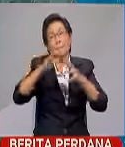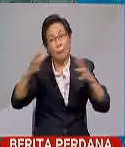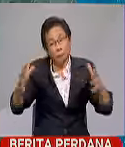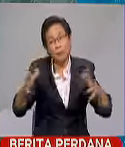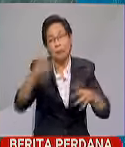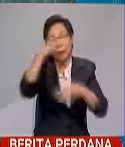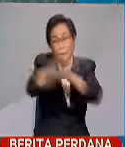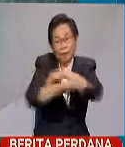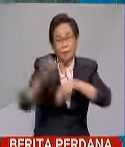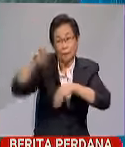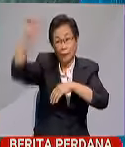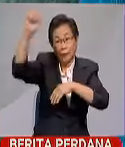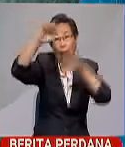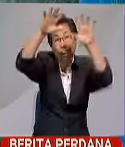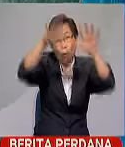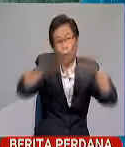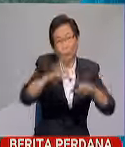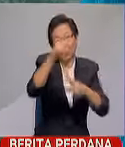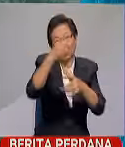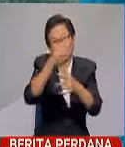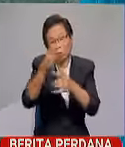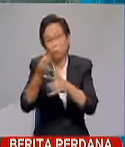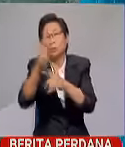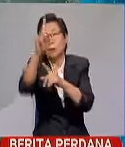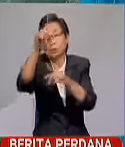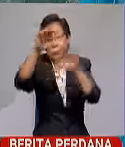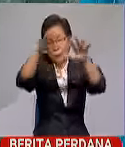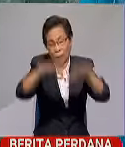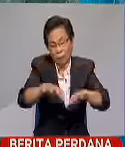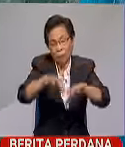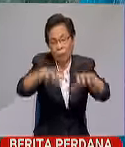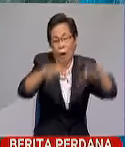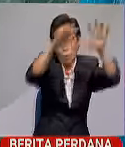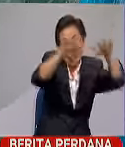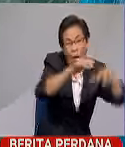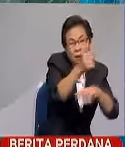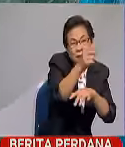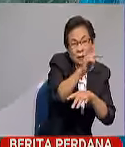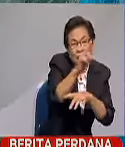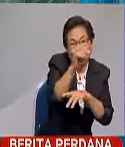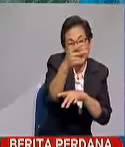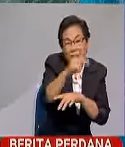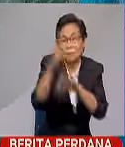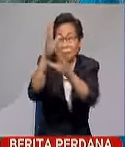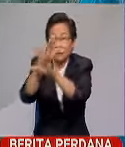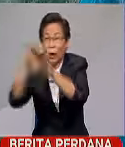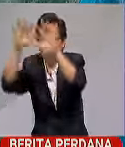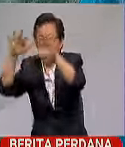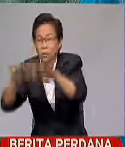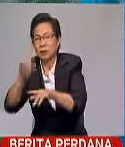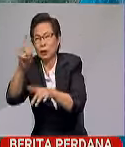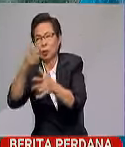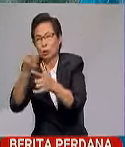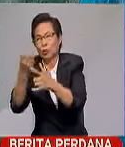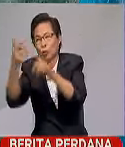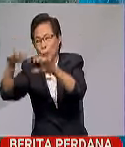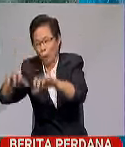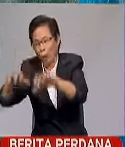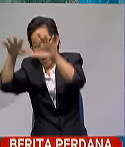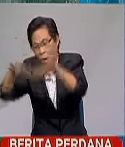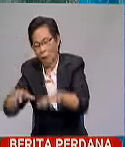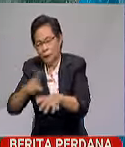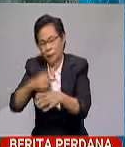Bagi negeri Sabah, momen sekini hujan di satu tempat sedang berlaku di bahagian Sandakan. Manakala di negeri Sarawak pula, hujan di satu dua tempat kini sedang